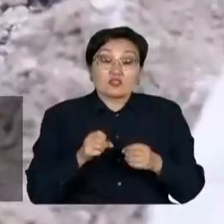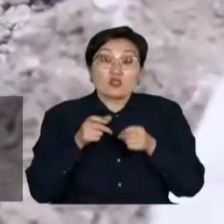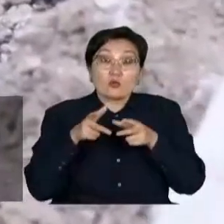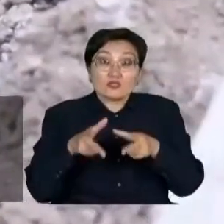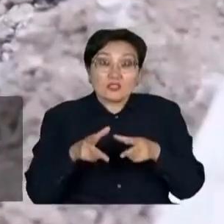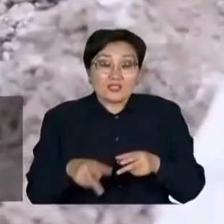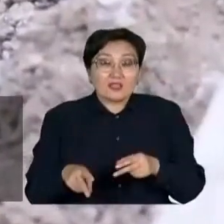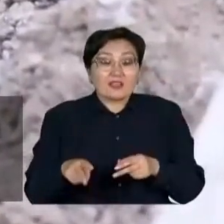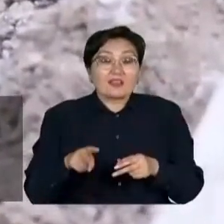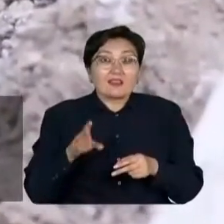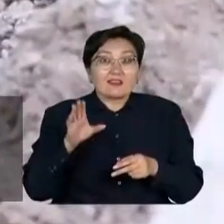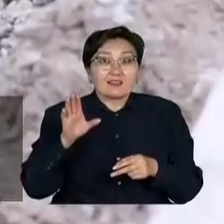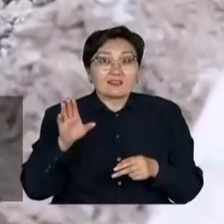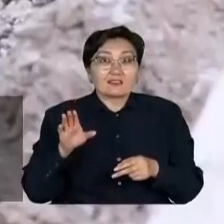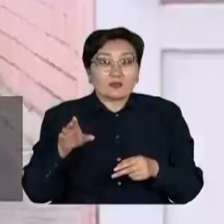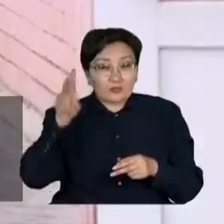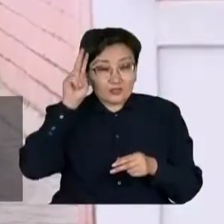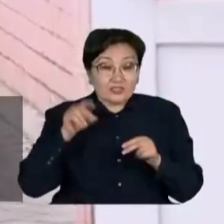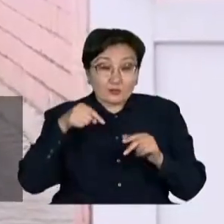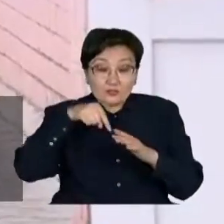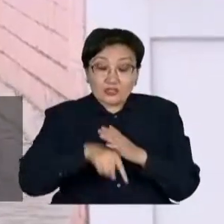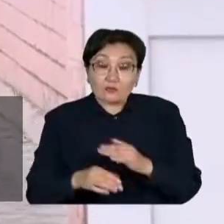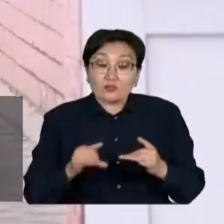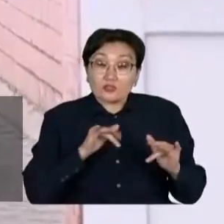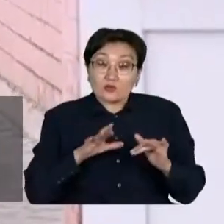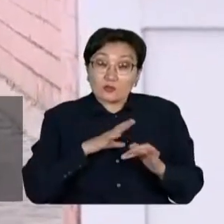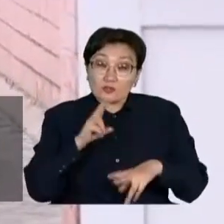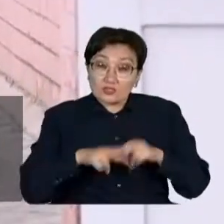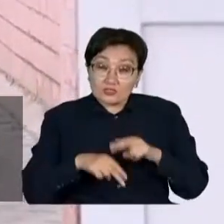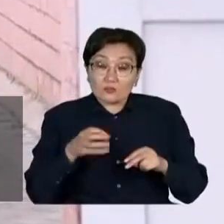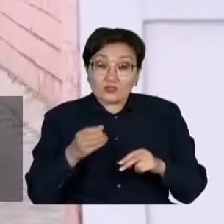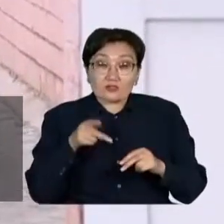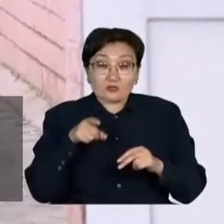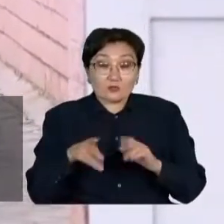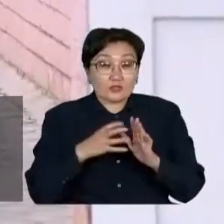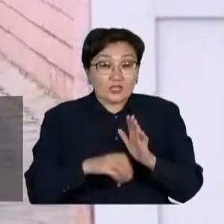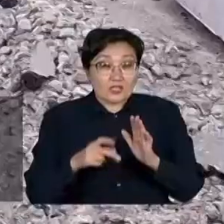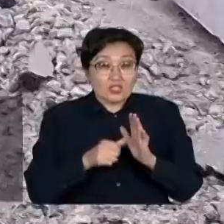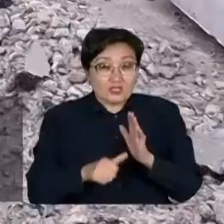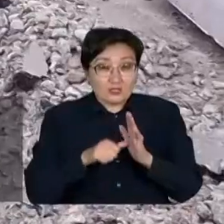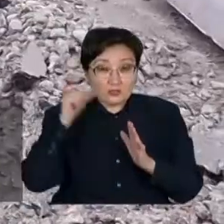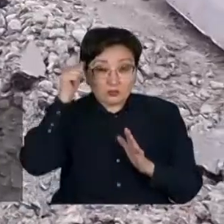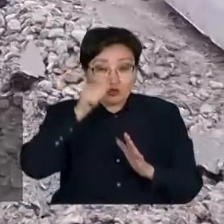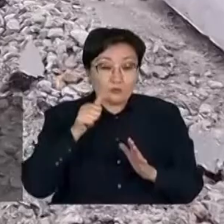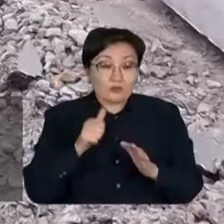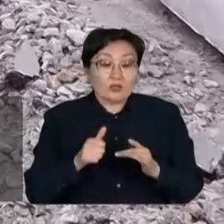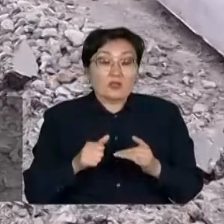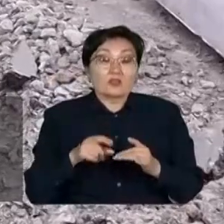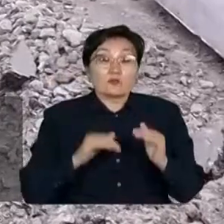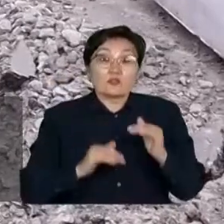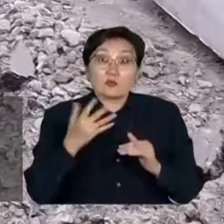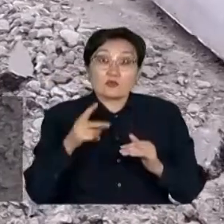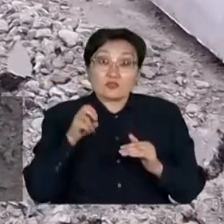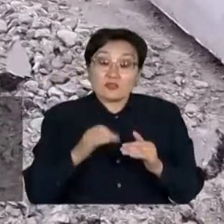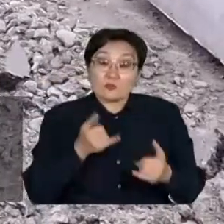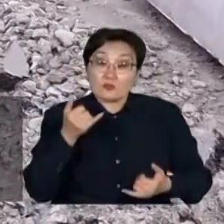сбрасывают в канализационные сети. Добавим, действующий коллектор был построен еще в 1960-е годы. Свыше 50 лет